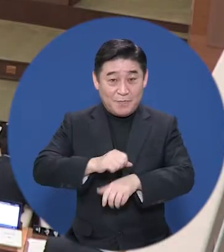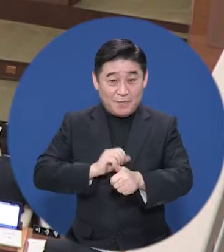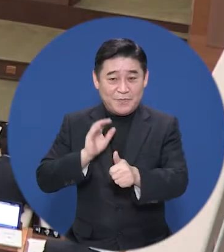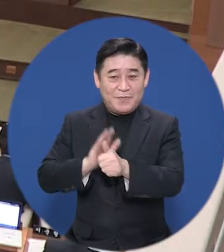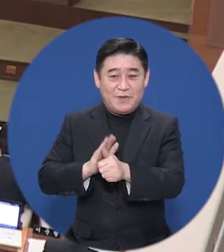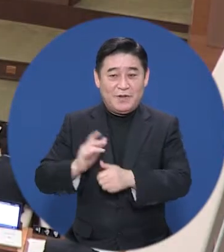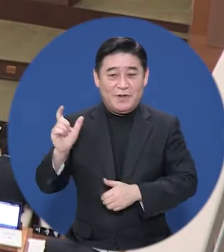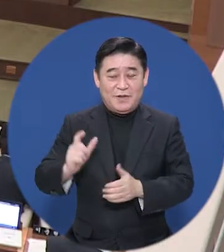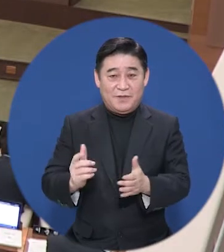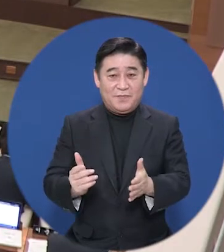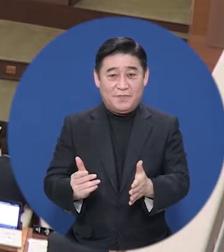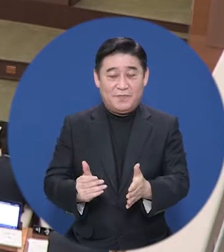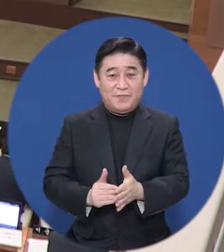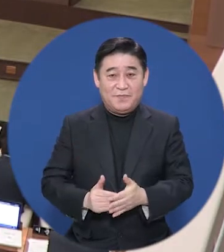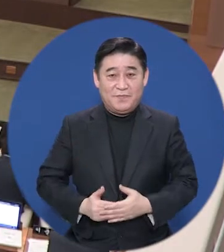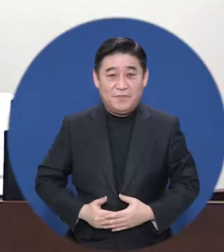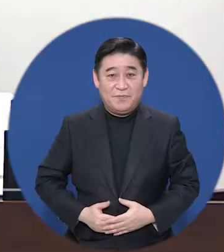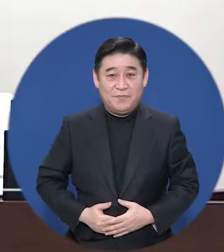것임을 강조했습니다.